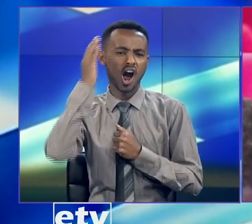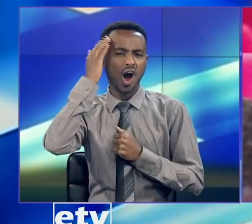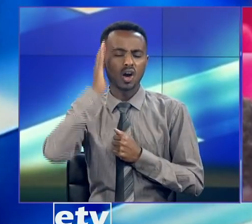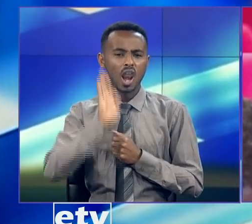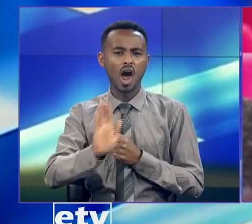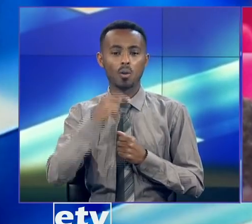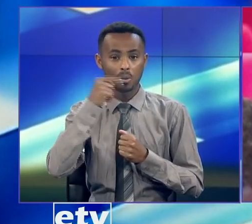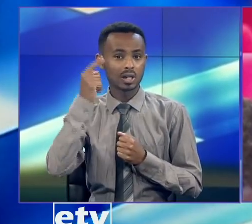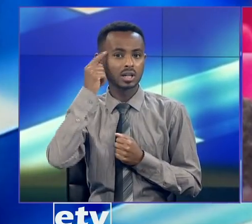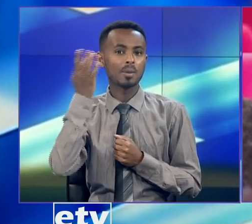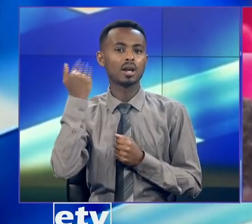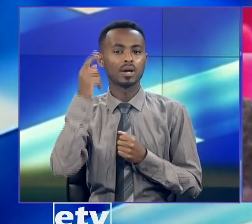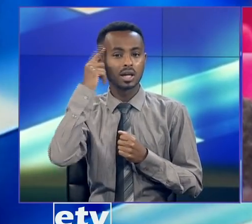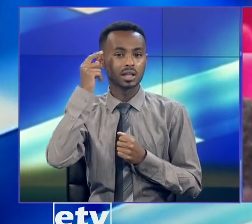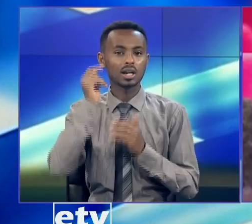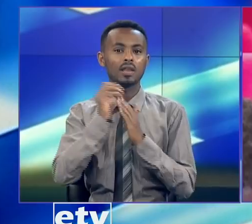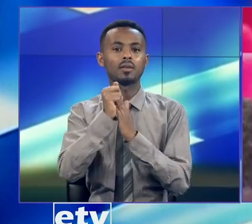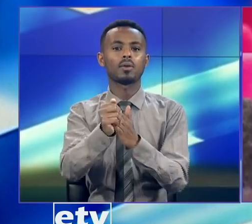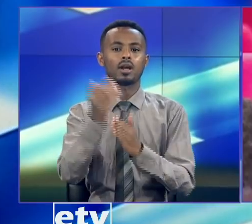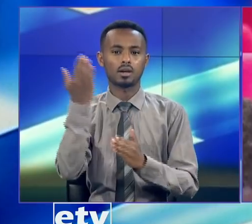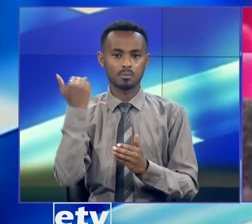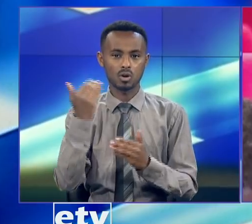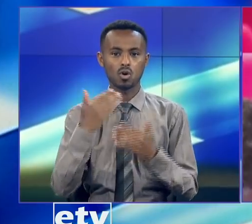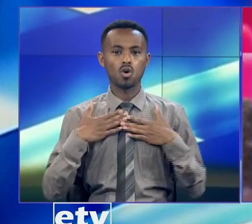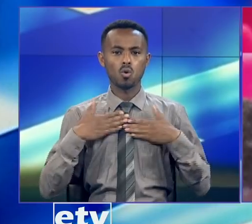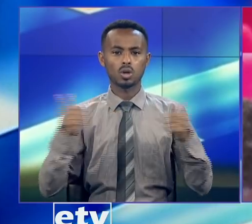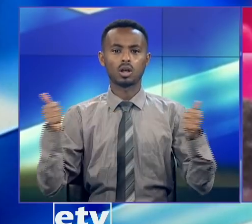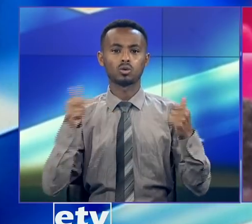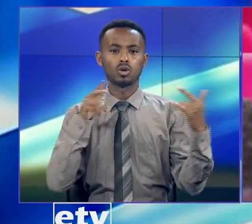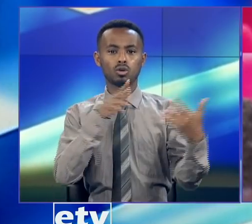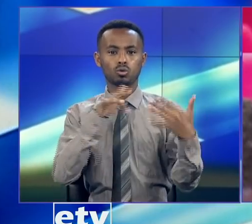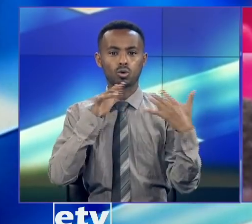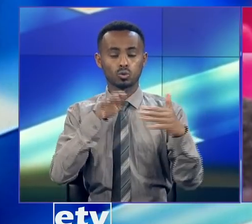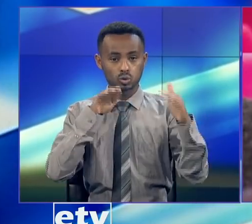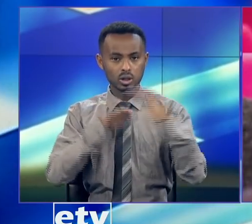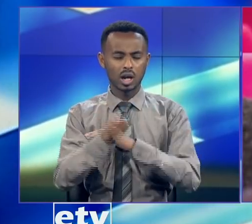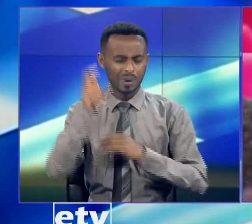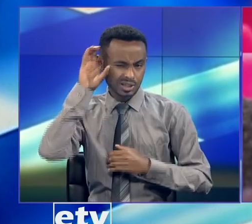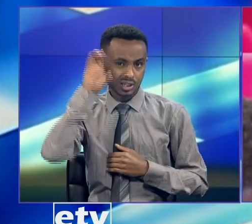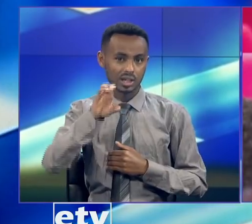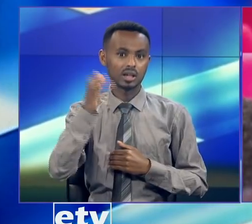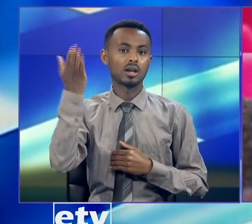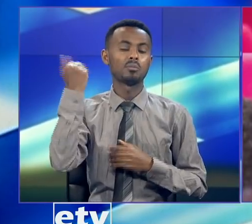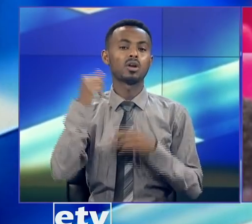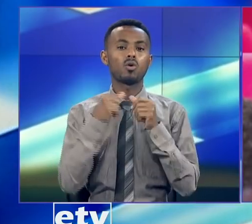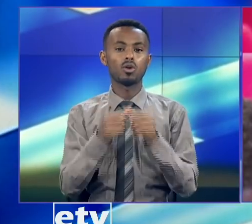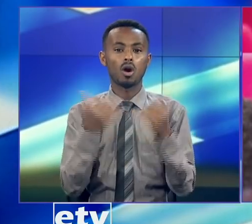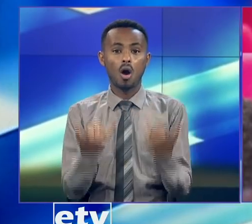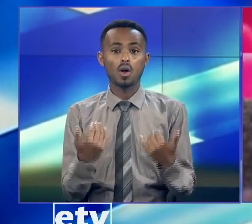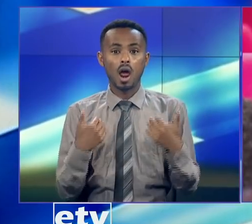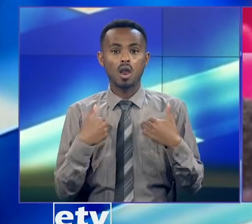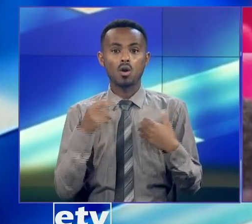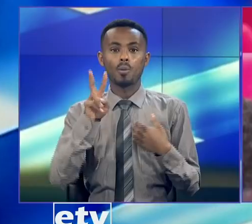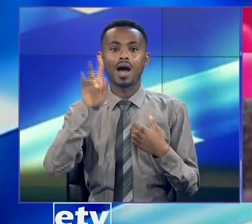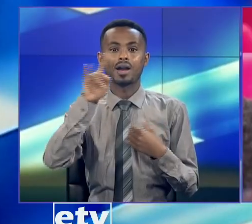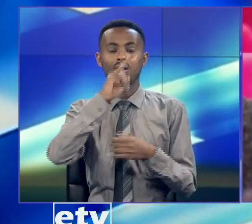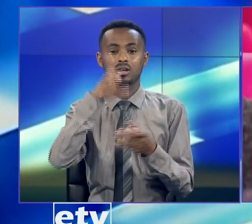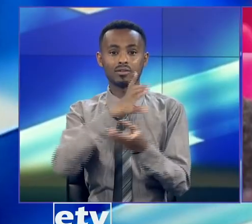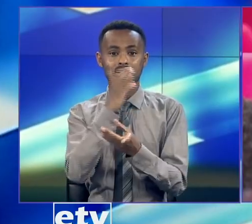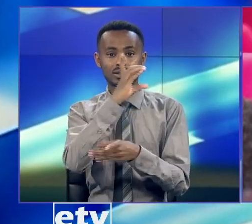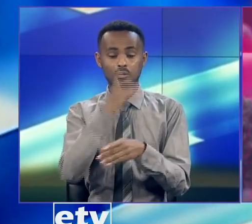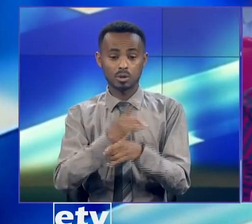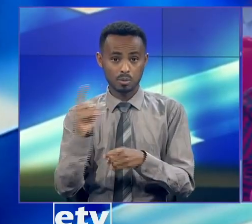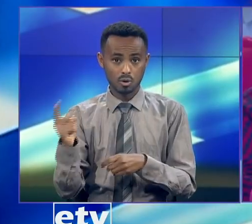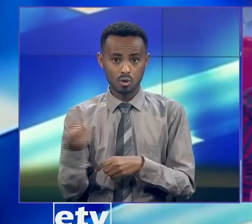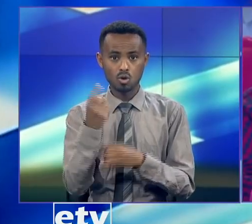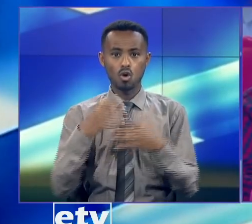አውቀልሃለሁ በሚል እሳቤ ነበር ትግራይ ተመራ የነበረው። ወጣቱ ጦርነት ውስጥ እንዲገባ ሲገደር ነበር ይኖረው። አሁን ያለነው በ21ኛ ክፍለ ዘመን